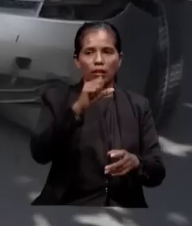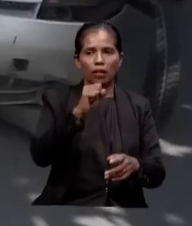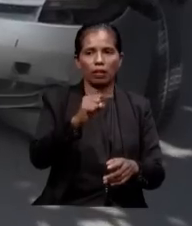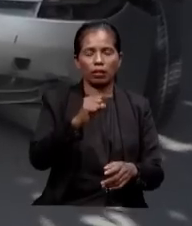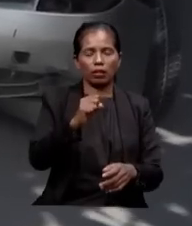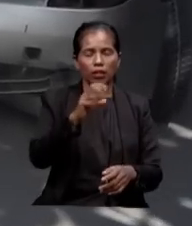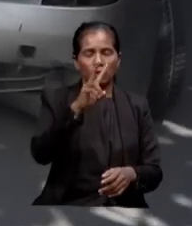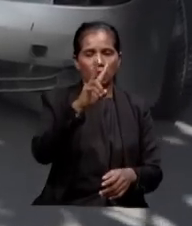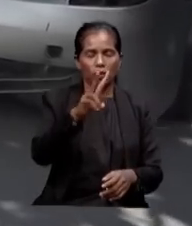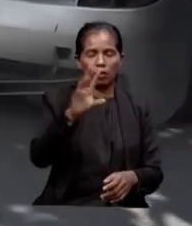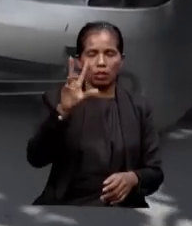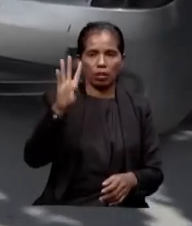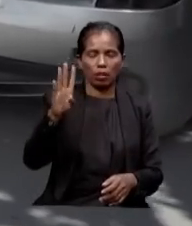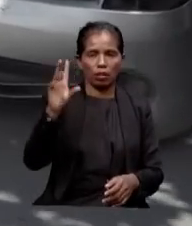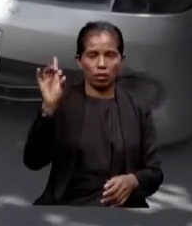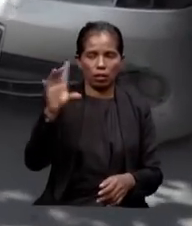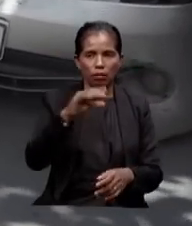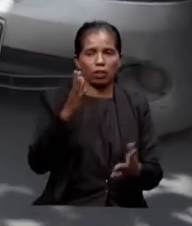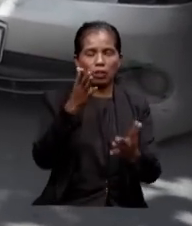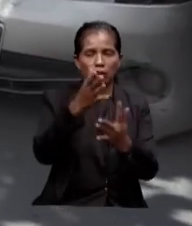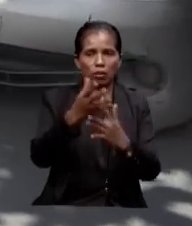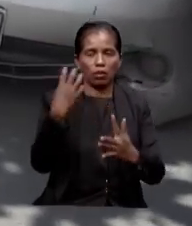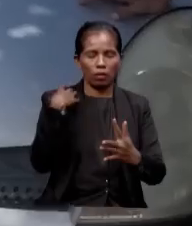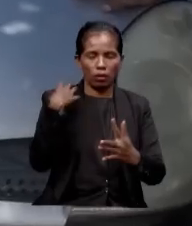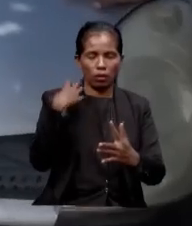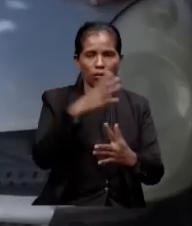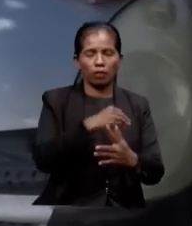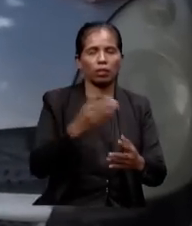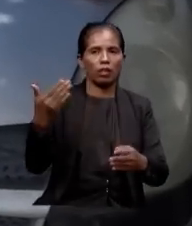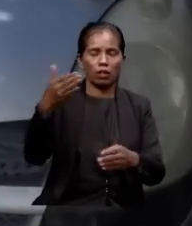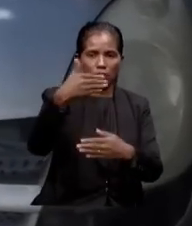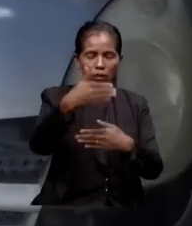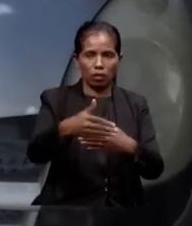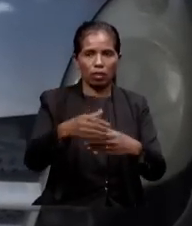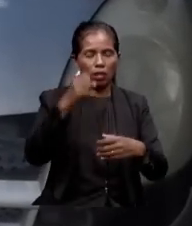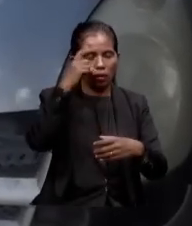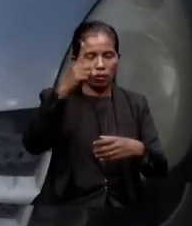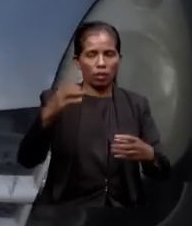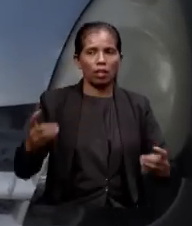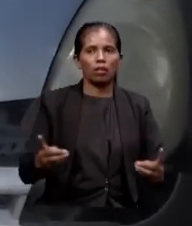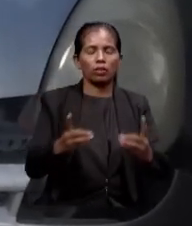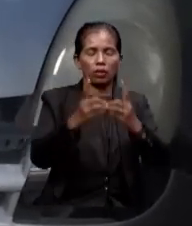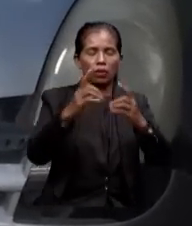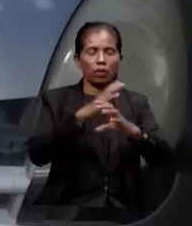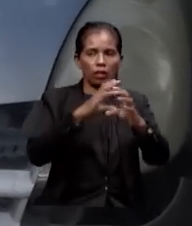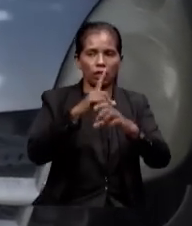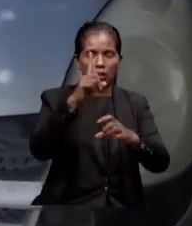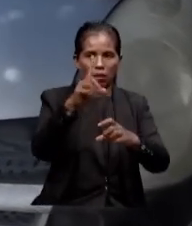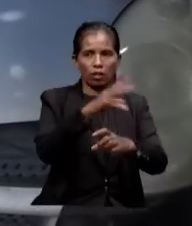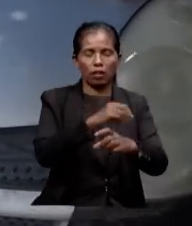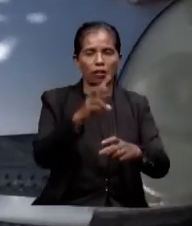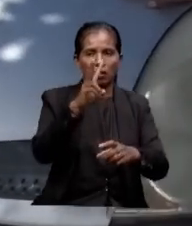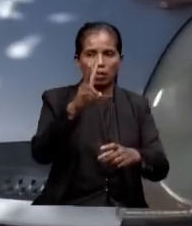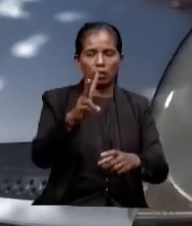S.Rua Walu, Hat Walu, toi edifício jornal independente ni wen. De repente hasuru kareta ida ho sapa matrikula